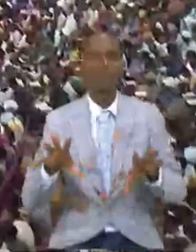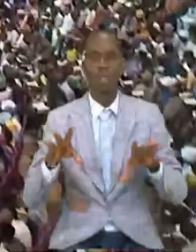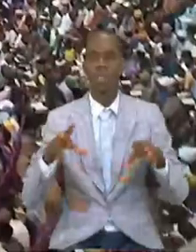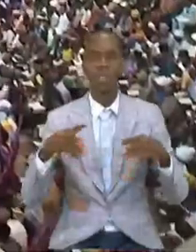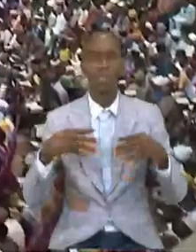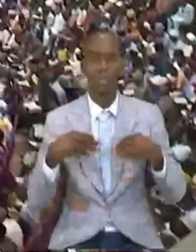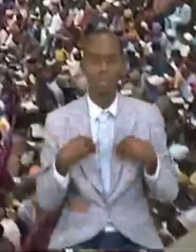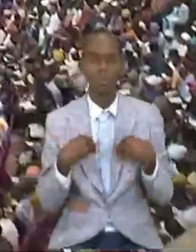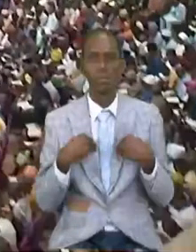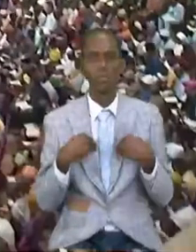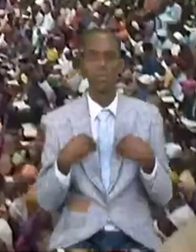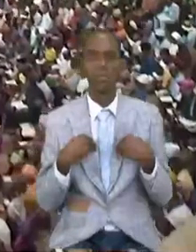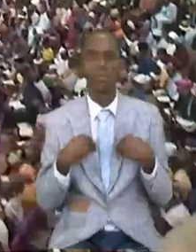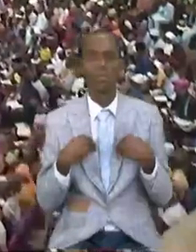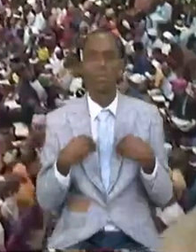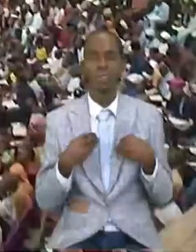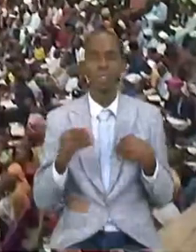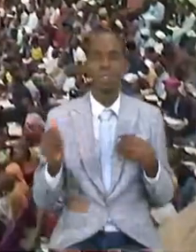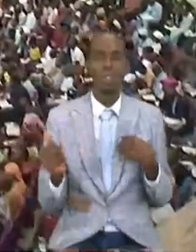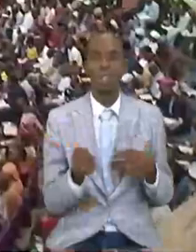Nous n'acceptons pas